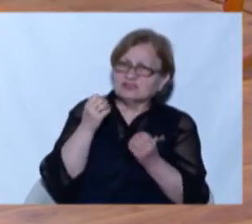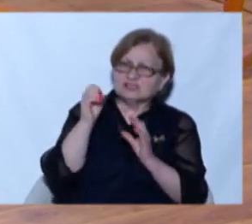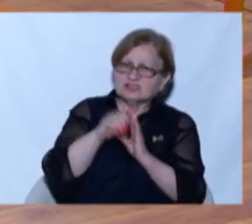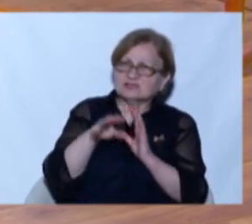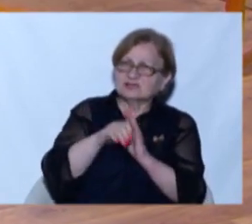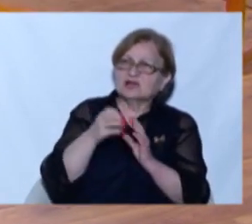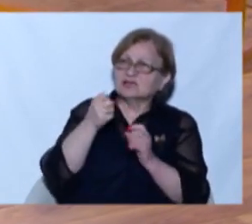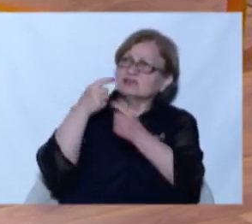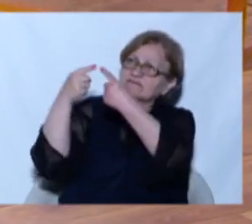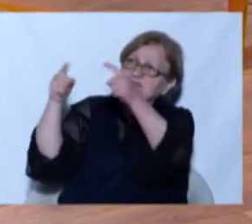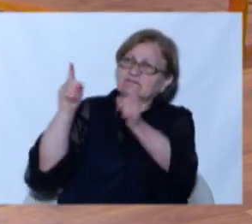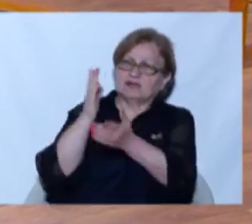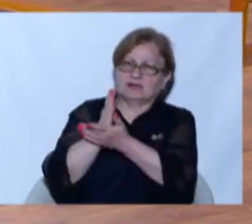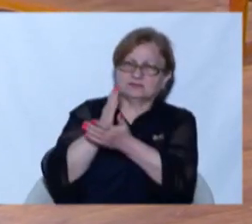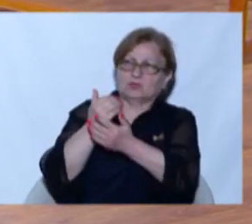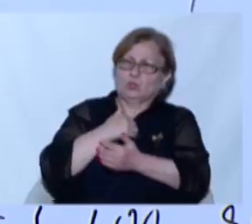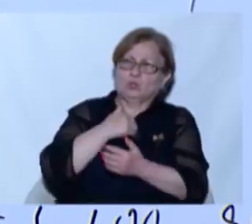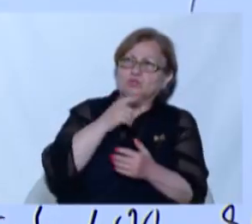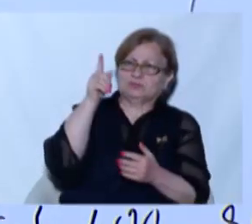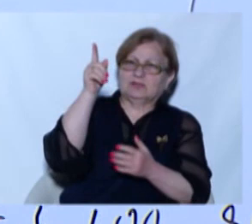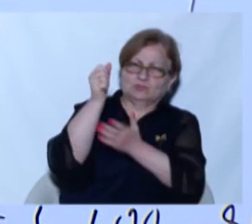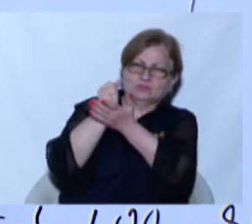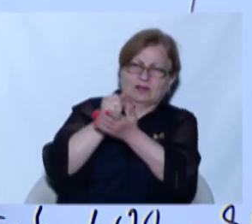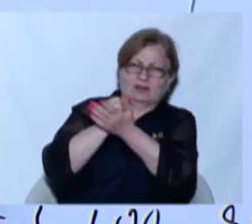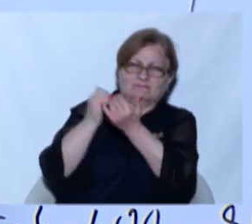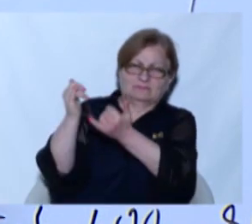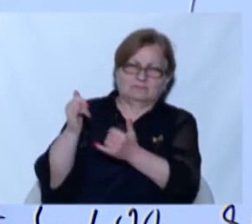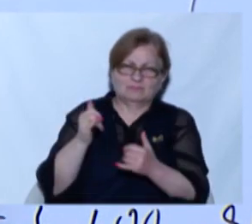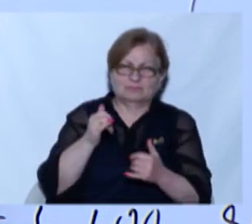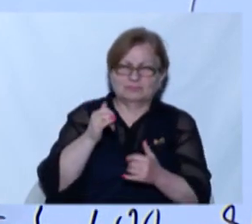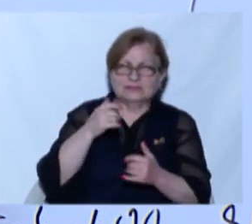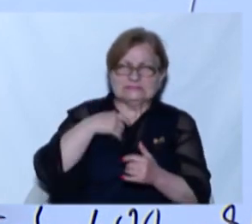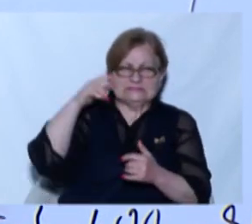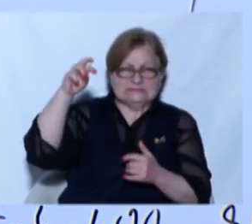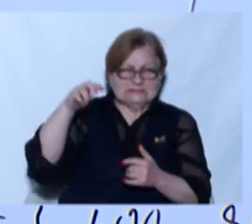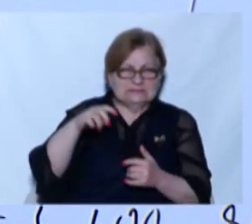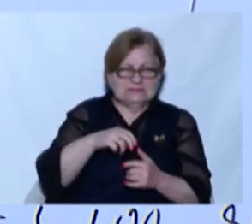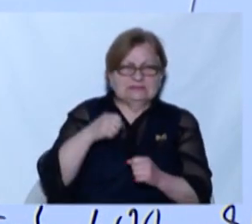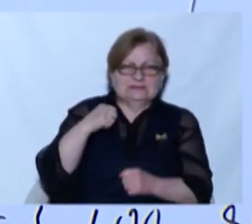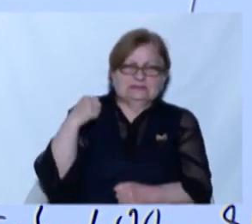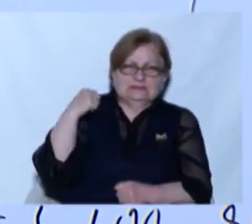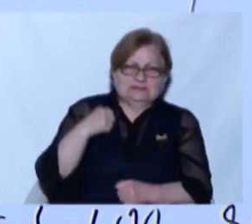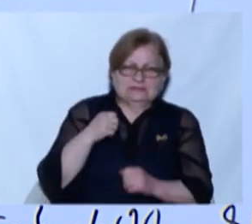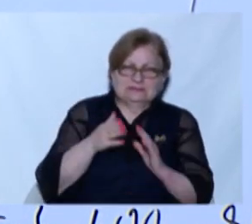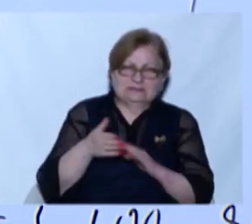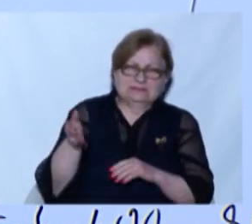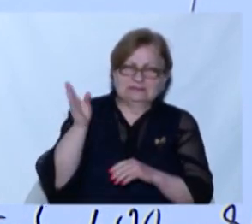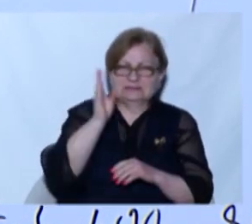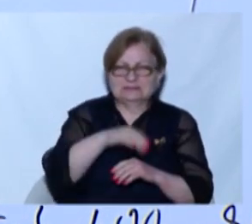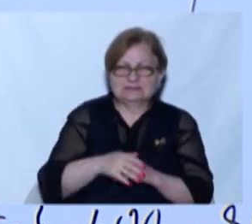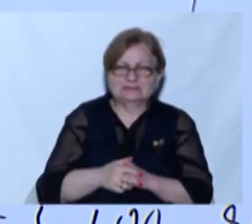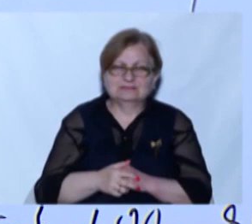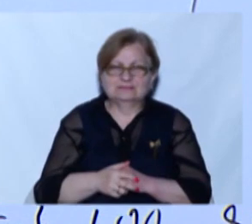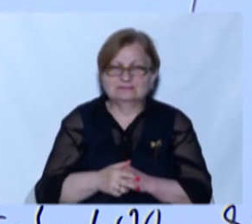გარდა, სხვასაც უნახავს მაგ კუნძულებს წნორი. ბარდიდან გამოვძვერი, ჩანთა გადავიკიდე და ჩქარი ნაბიჯი წამოვედი